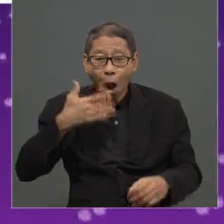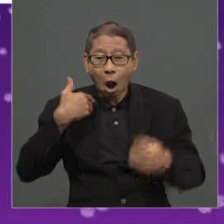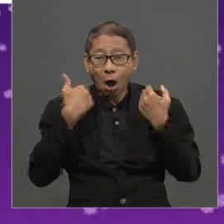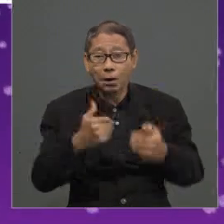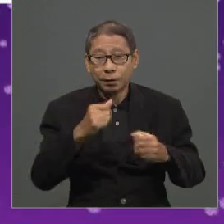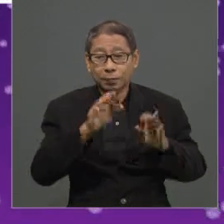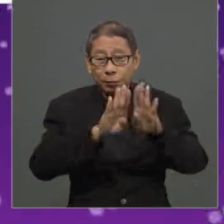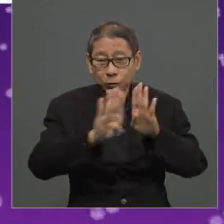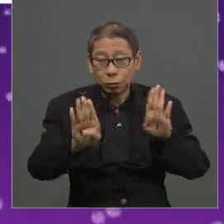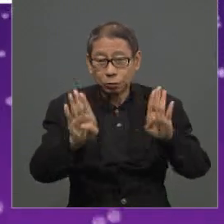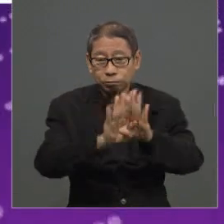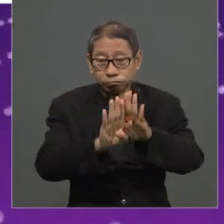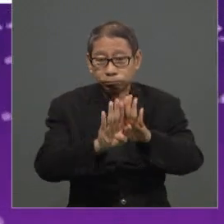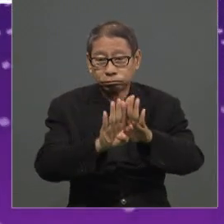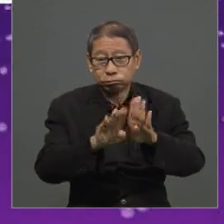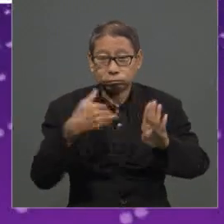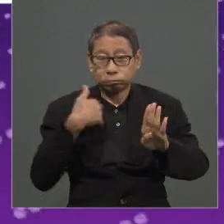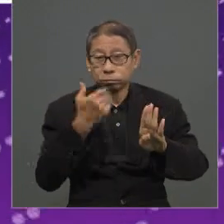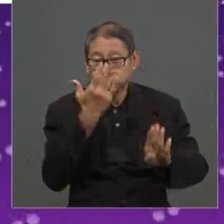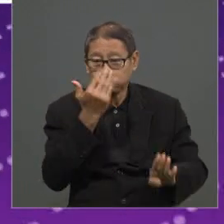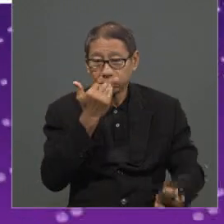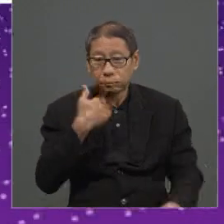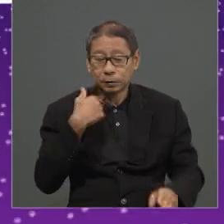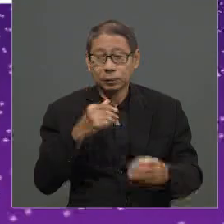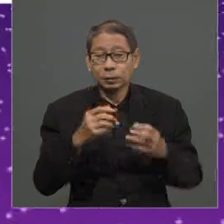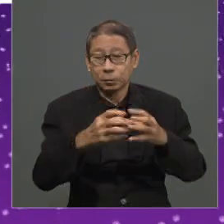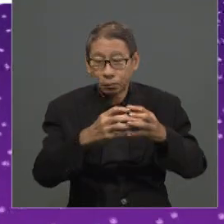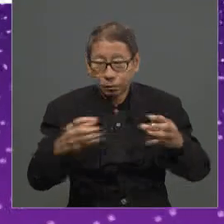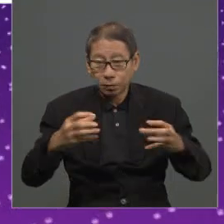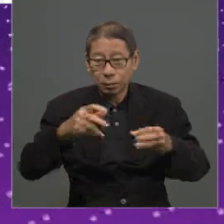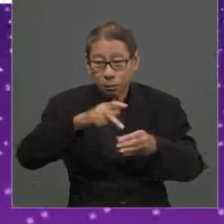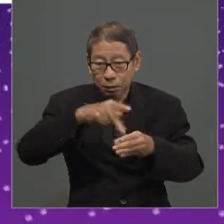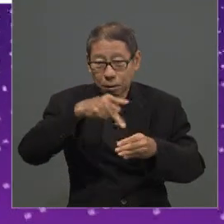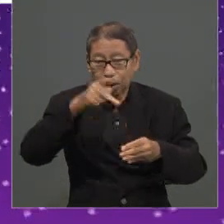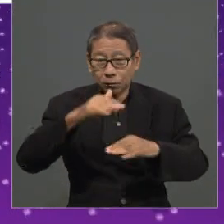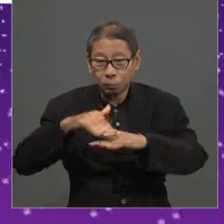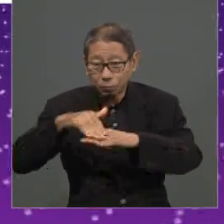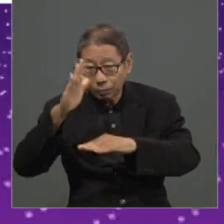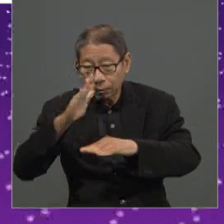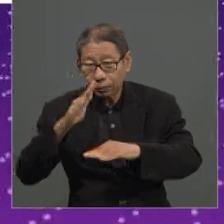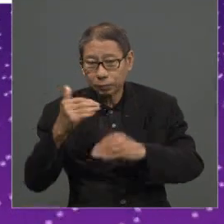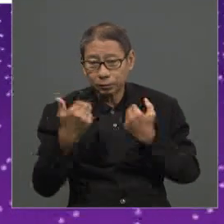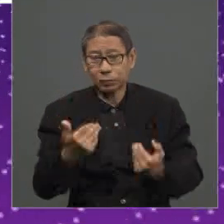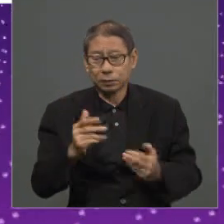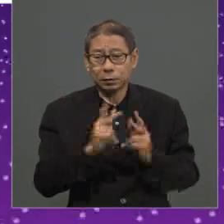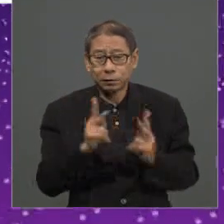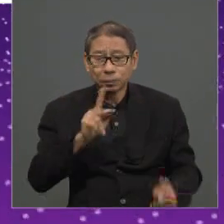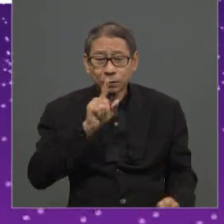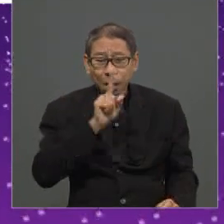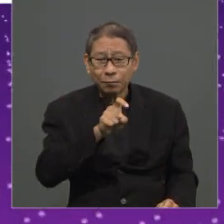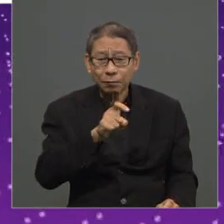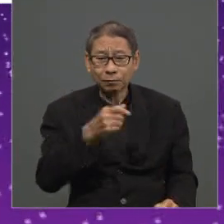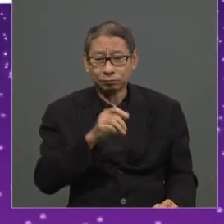ำงานอีกประเด็นก็คือเรื่องติดตั้งถังก๊าซเกินจำนวนวันนี้คือส.ส.กรรมาธิการจี้ถามเลยว่าตรวจทิปหรือเ